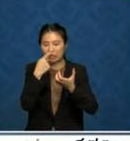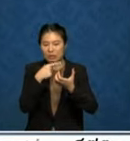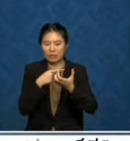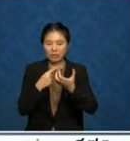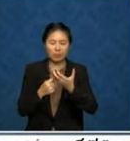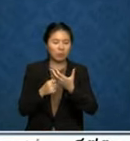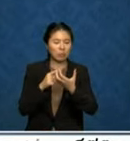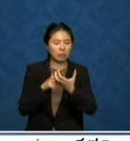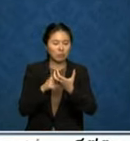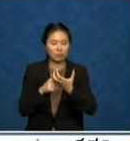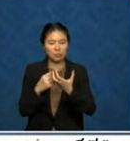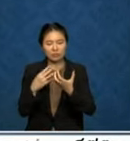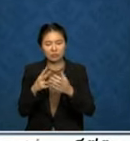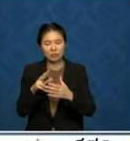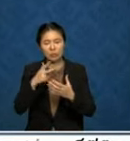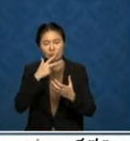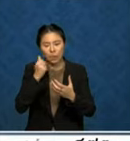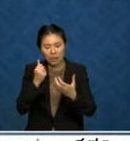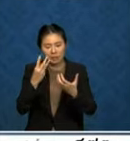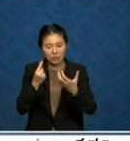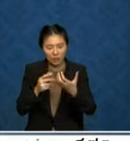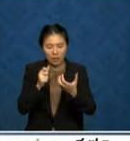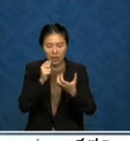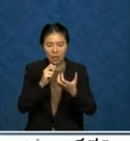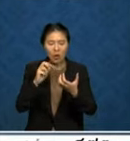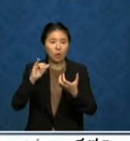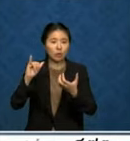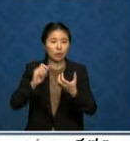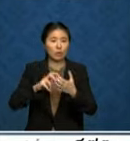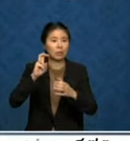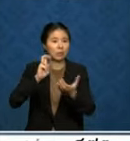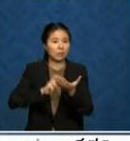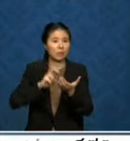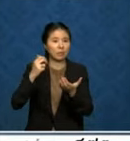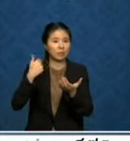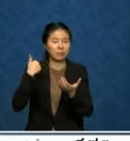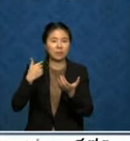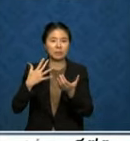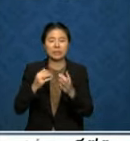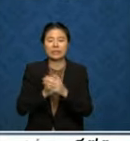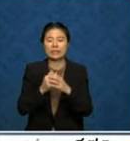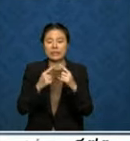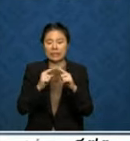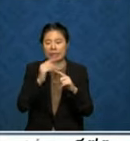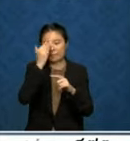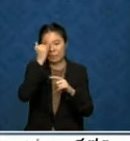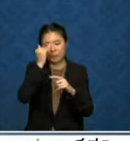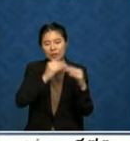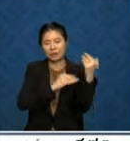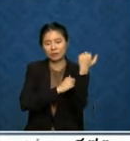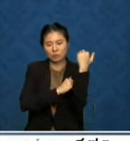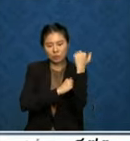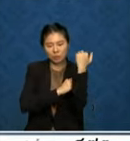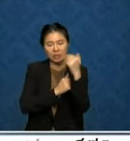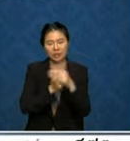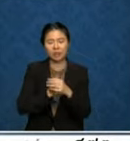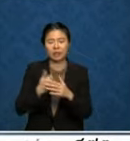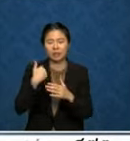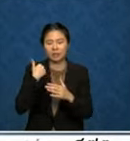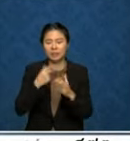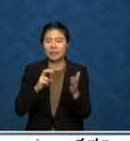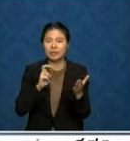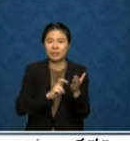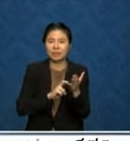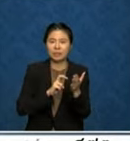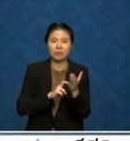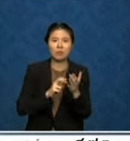โภชนาการเท่าไหร่มีอย.หรือไม่แล้วทำไมล่ะคะเวลาเราบริโภคสื่อทำไมเราทำแบบนั้นไม่ได้อย่าให้ช่องว่างตร